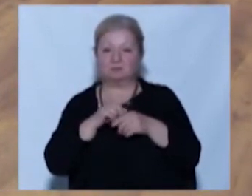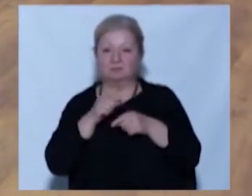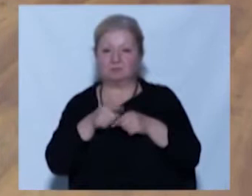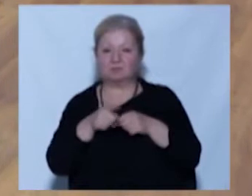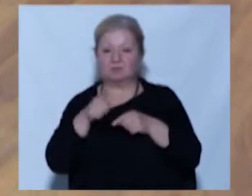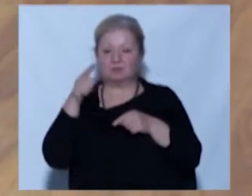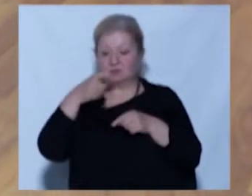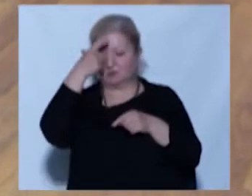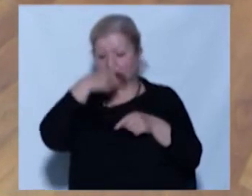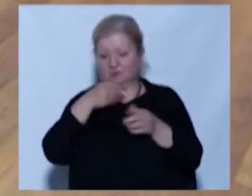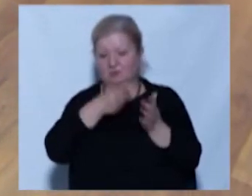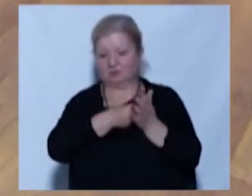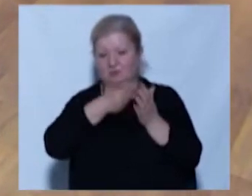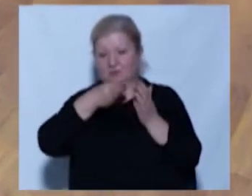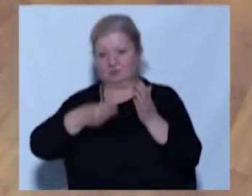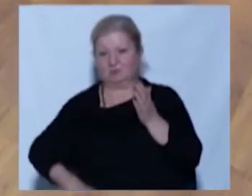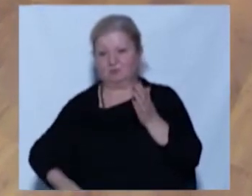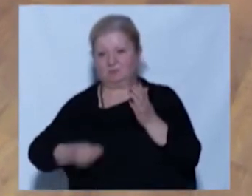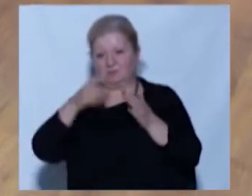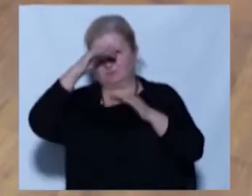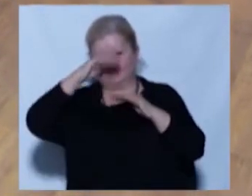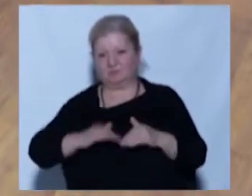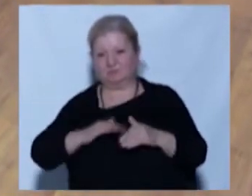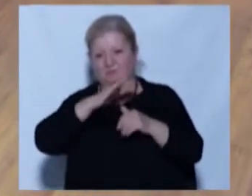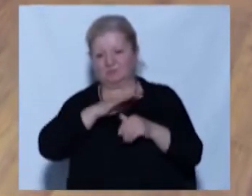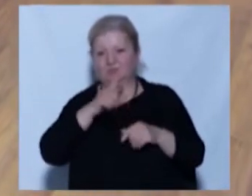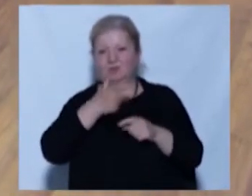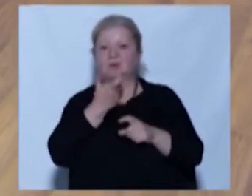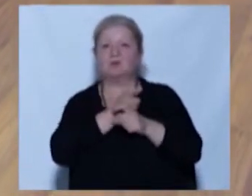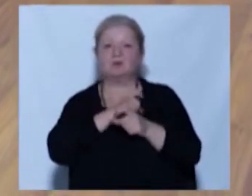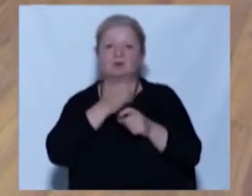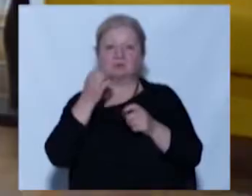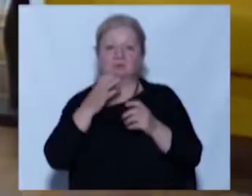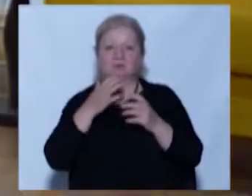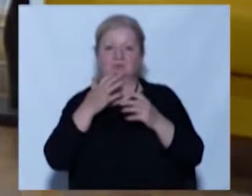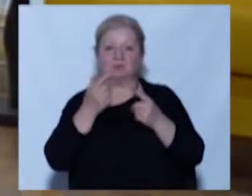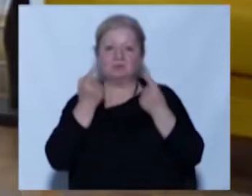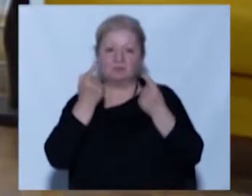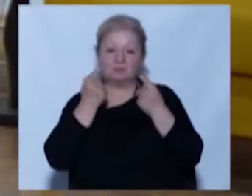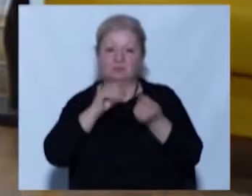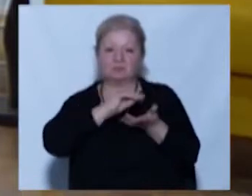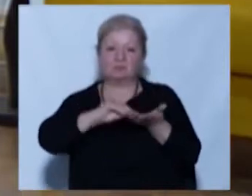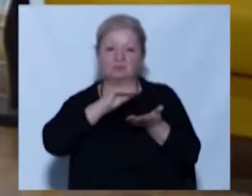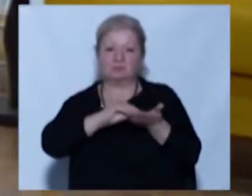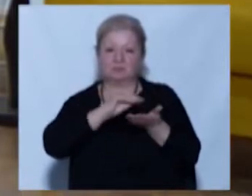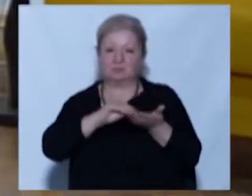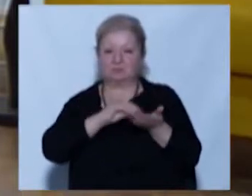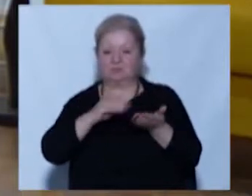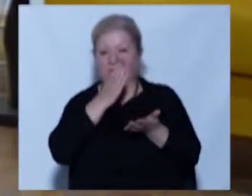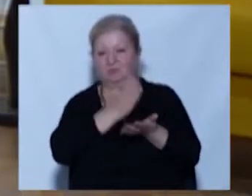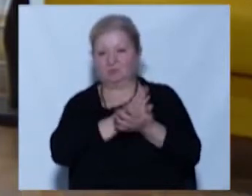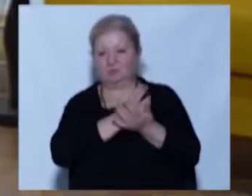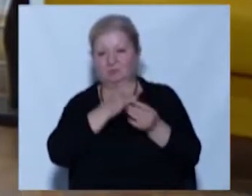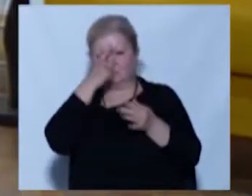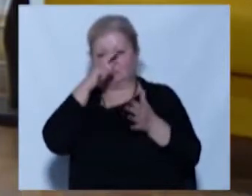თავს იმცირებს, თუმცა დიდებული საისტორიო თხზულება აქვს დაწერილი, მაგრამ